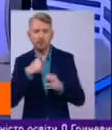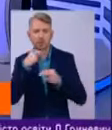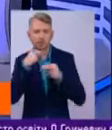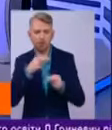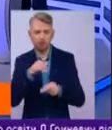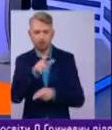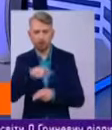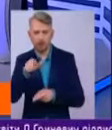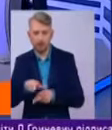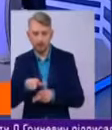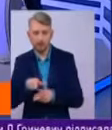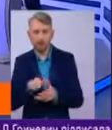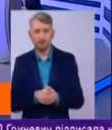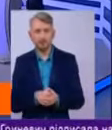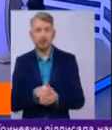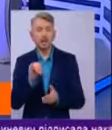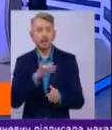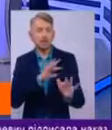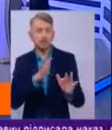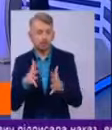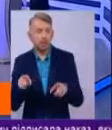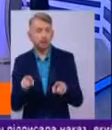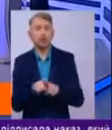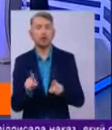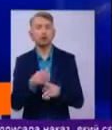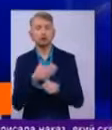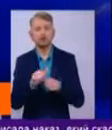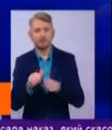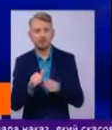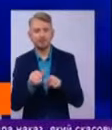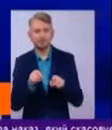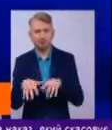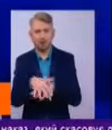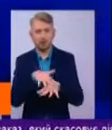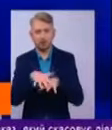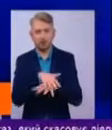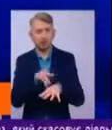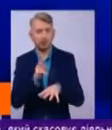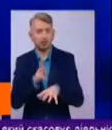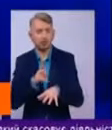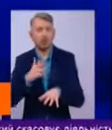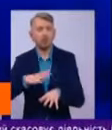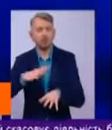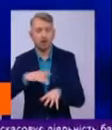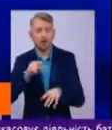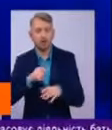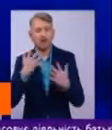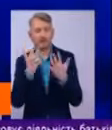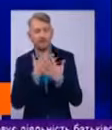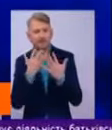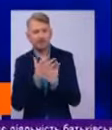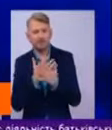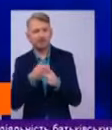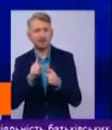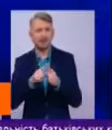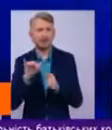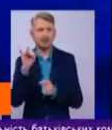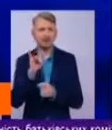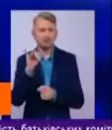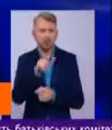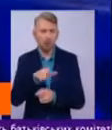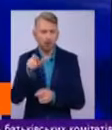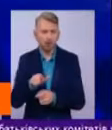людей. От, ну і трапляється таке, що частина з тої аудиторії, яка з нетерпінням очікує на цей фільм, це історики,